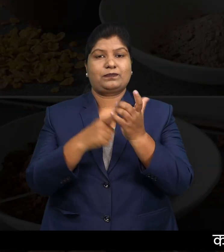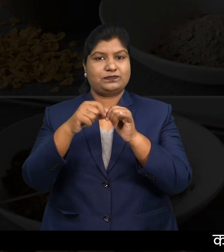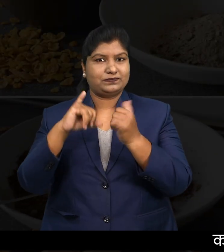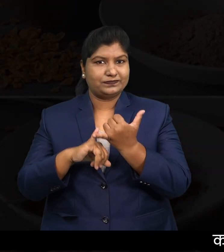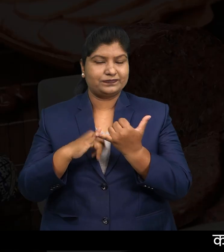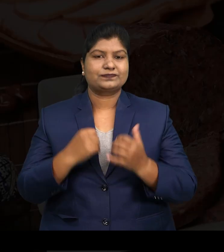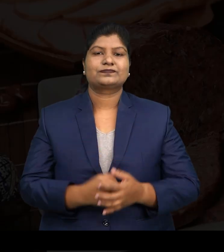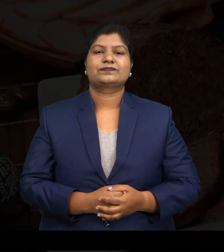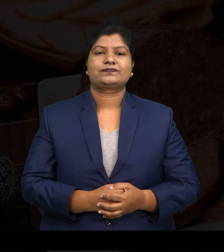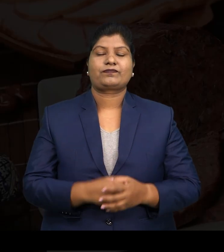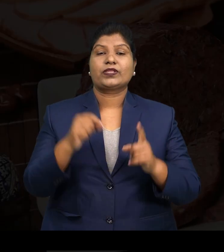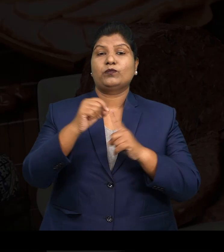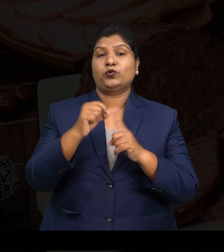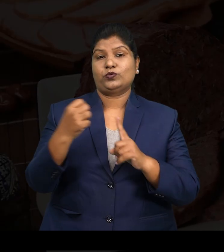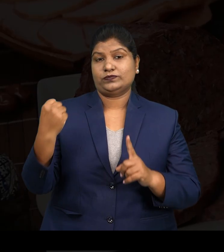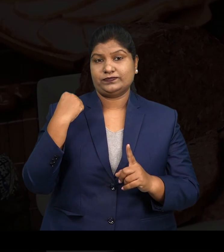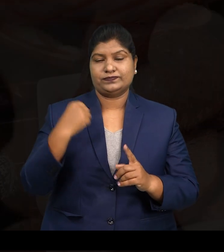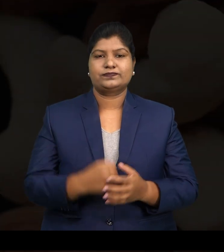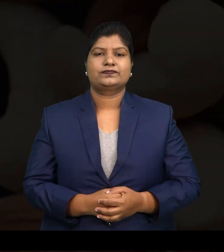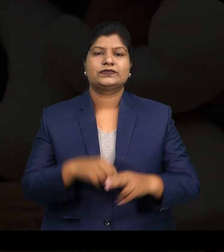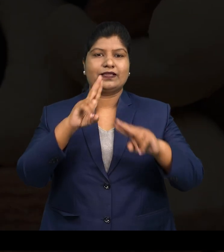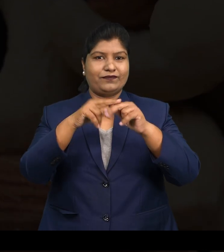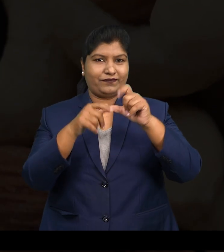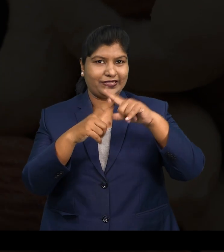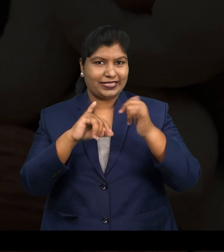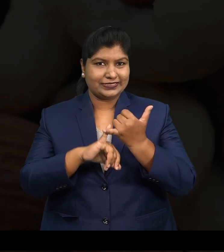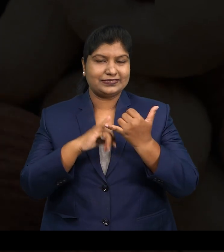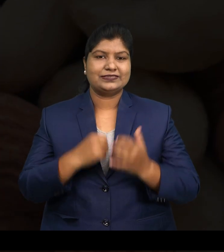कार्बोहायड्रेट्स, प्रथिने, चरबी,